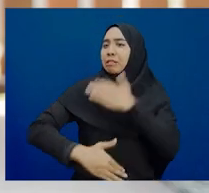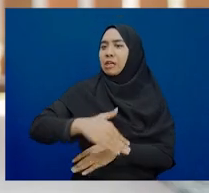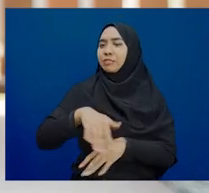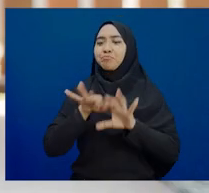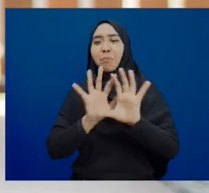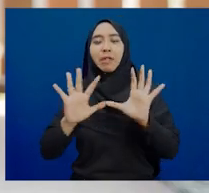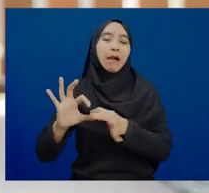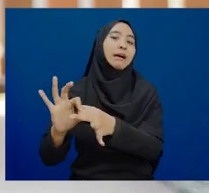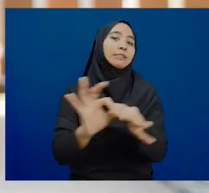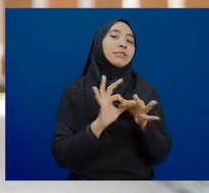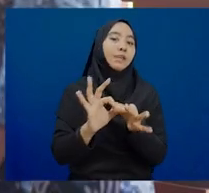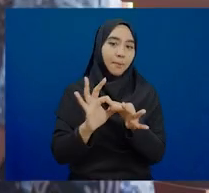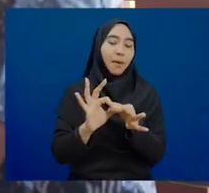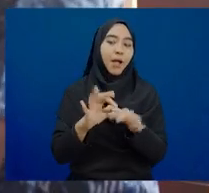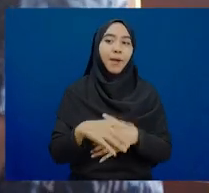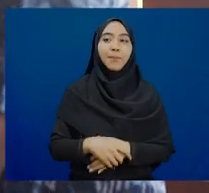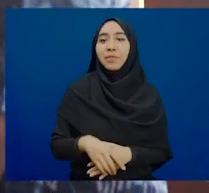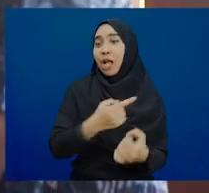kami lebih banyak dilibatkan.